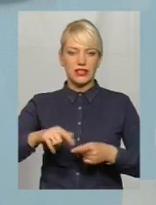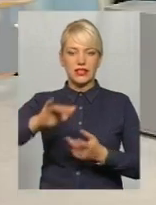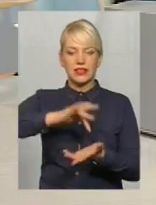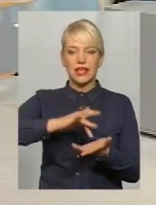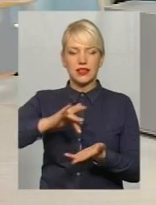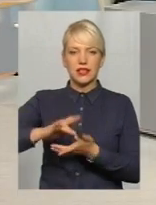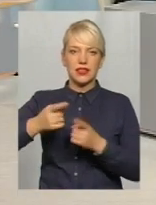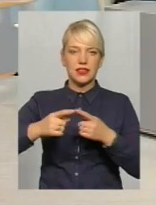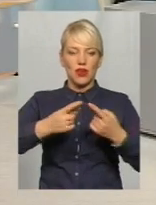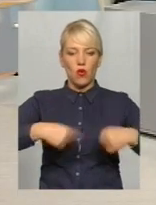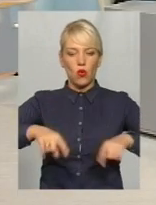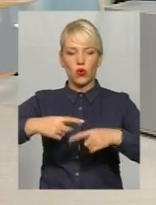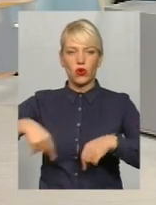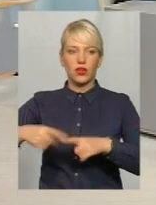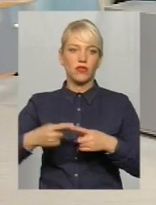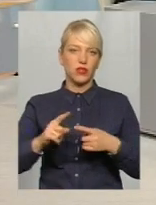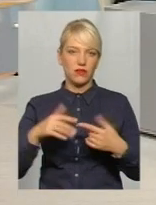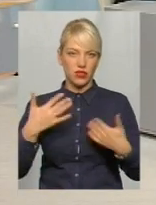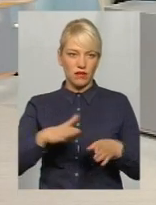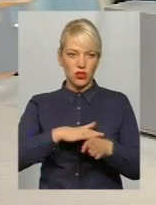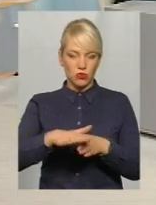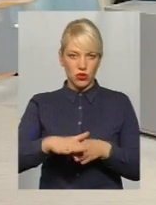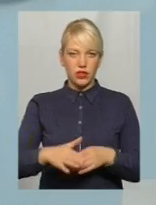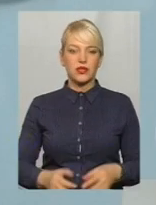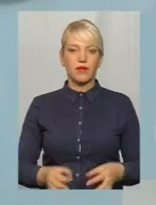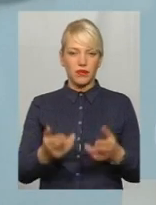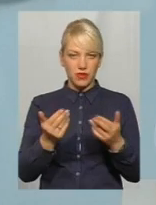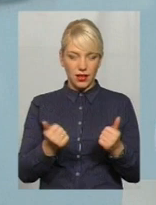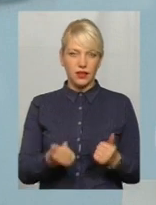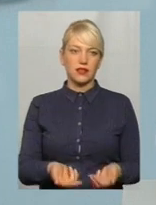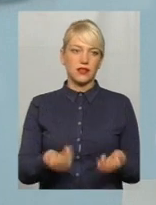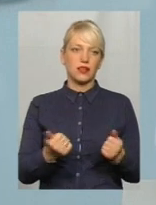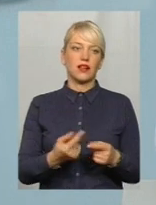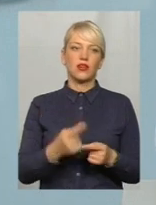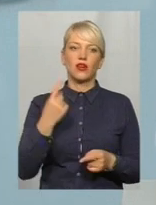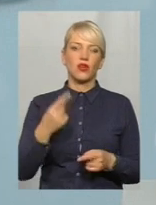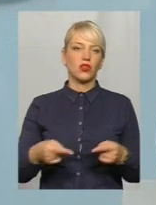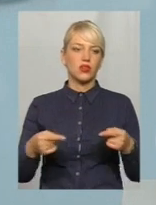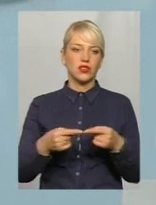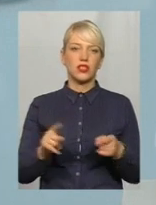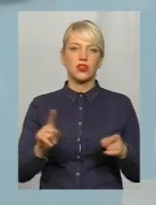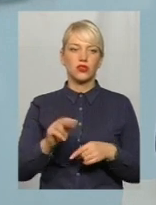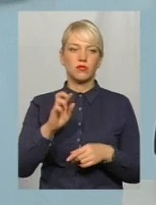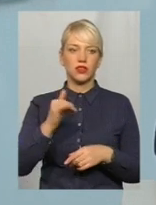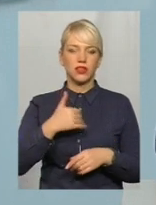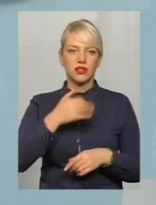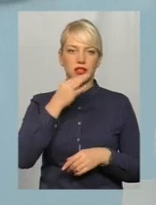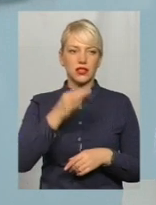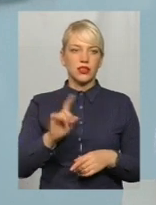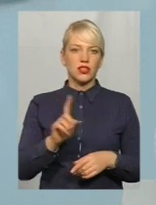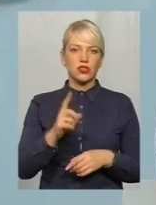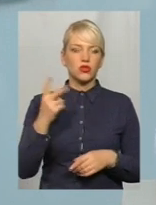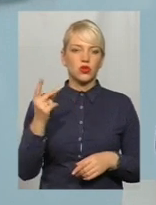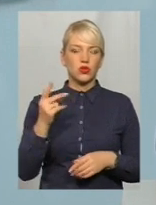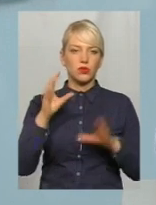округи, власне, вони були сформовані, так? Однозначно, я би ще би все-таки хотіла хоча б штрихом сказати про те, що другим законом,